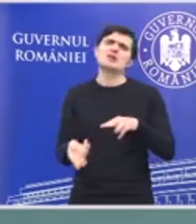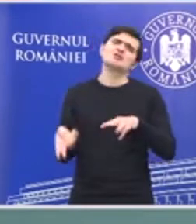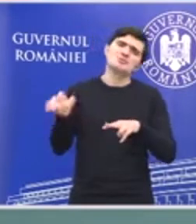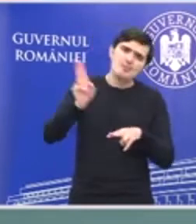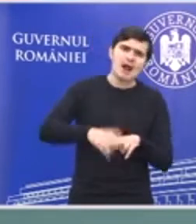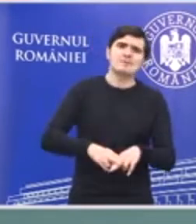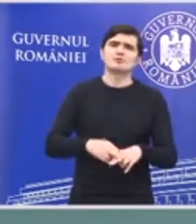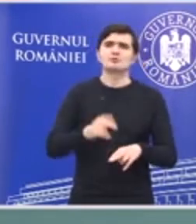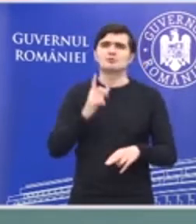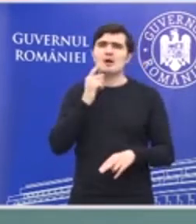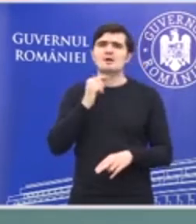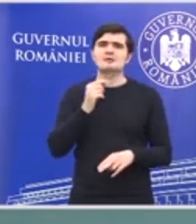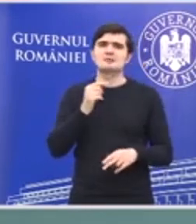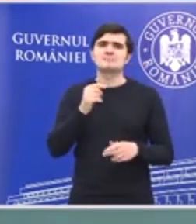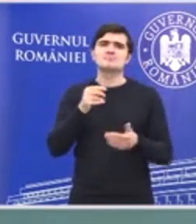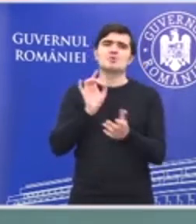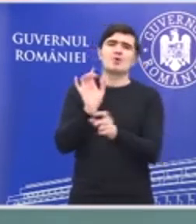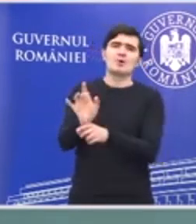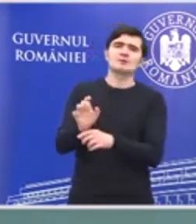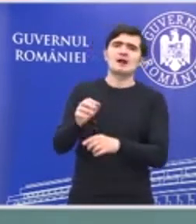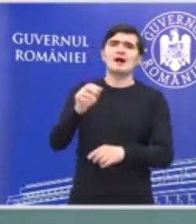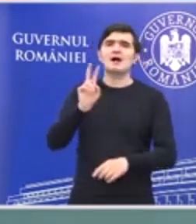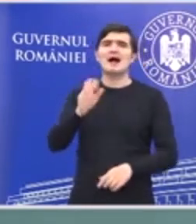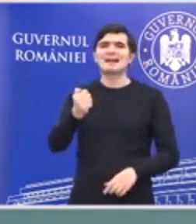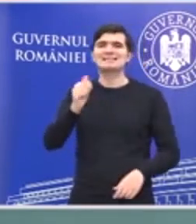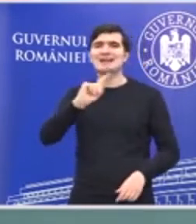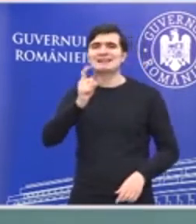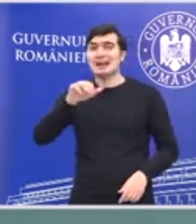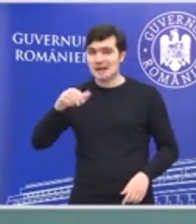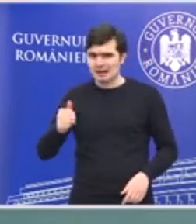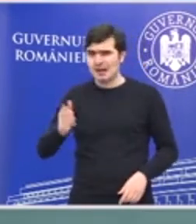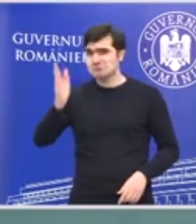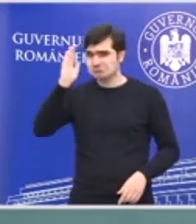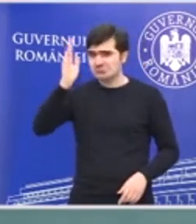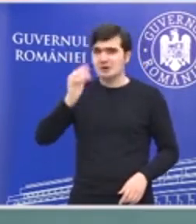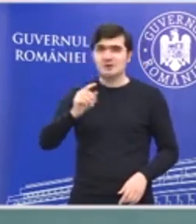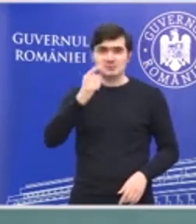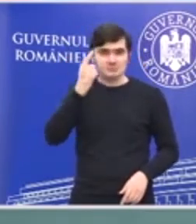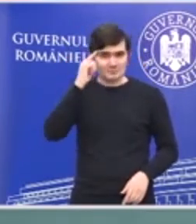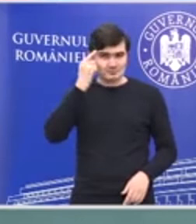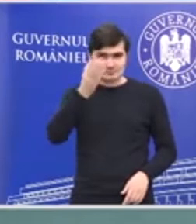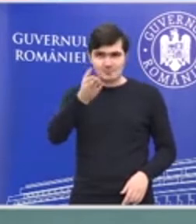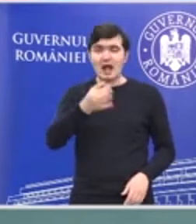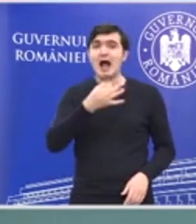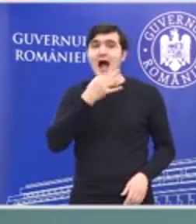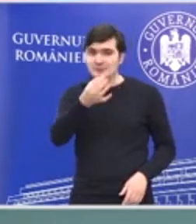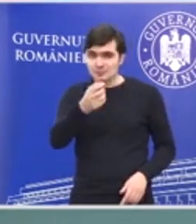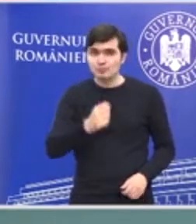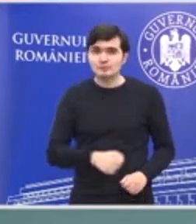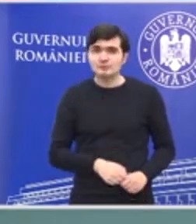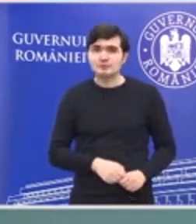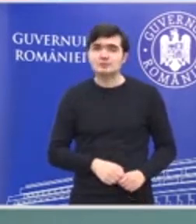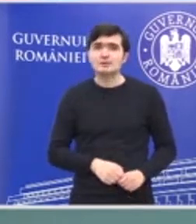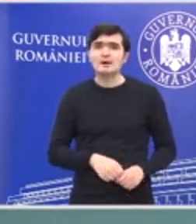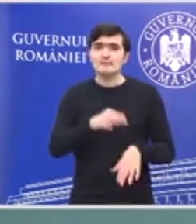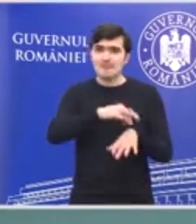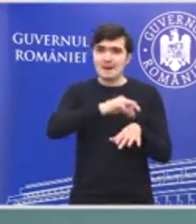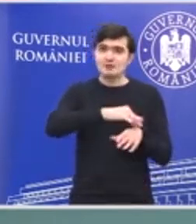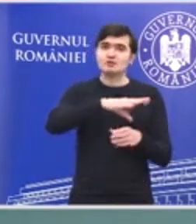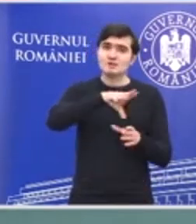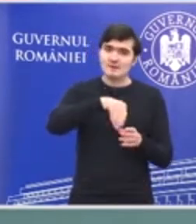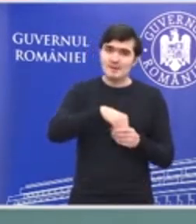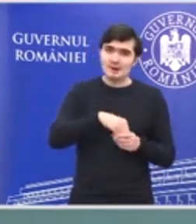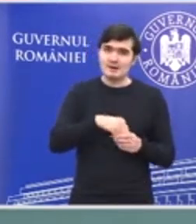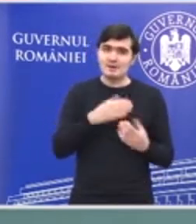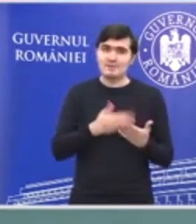persiste, cel puțin dacă nu să se accentueze. Ați spus și faptul că disponibilitatea medicilor de familie